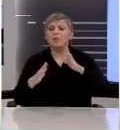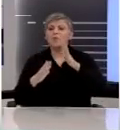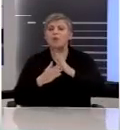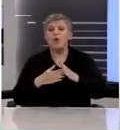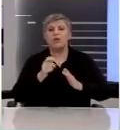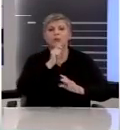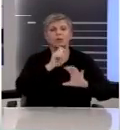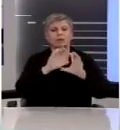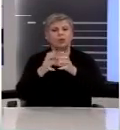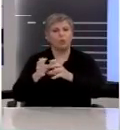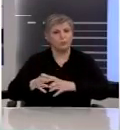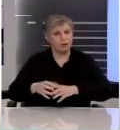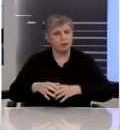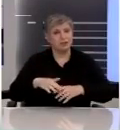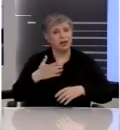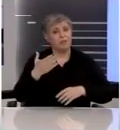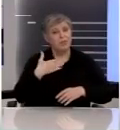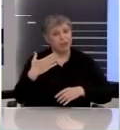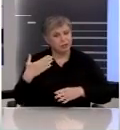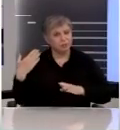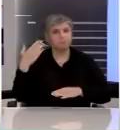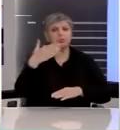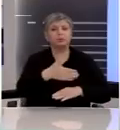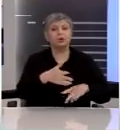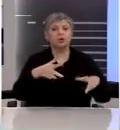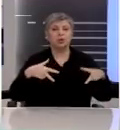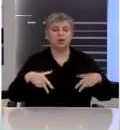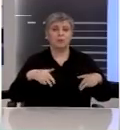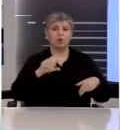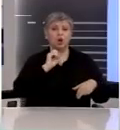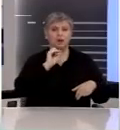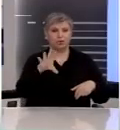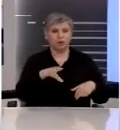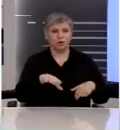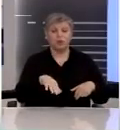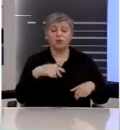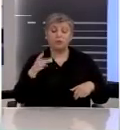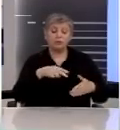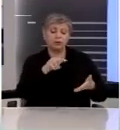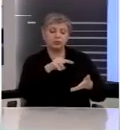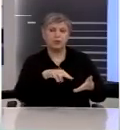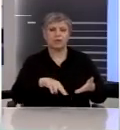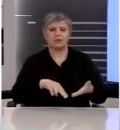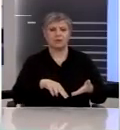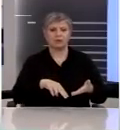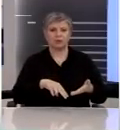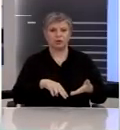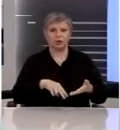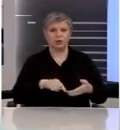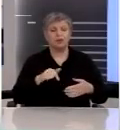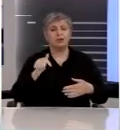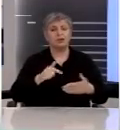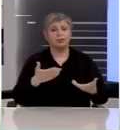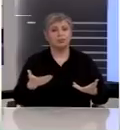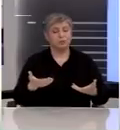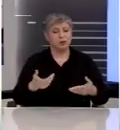κομμάτων να έρθουν στο Υπουργείο Εξωτερικών και να τα διαβάσουν. Και θα αναφερθώ στους αρχηγούς σας, κύριε Δραγάκη, δεν έχετε εμπιστοσύνη